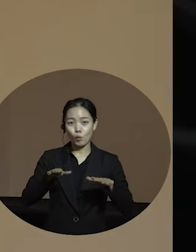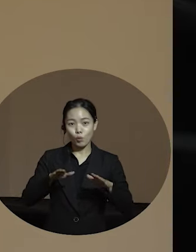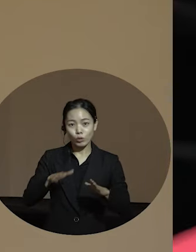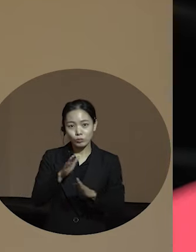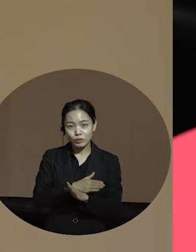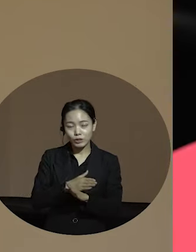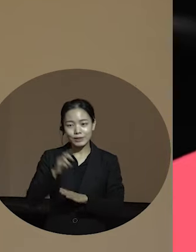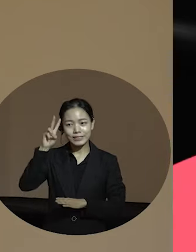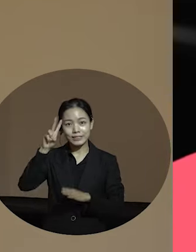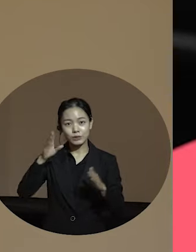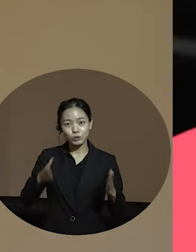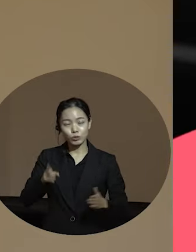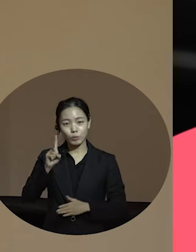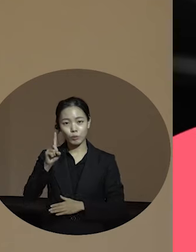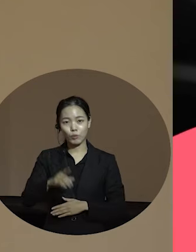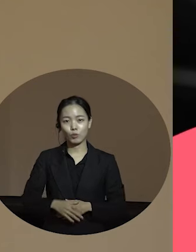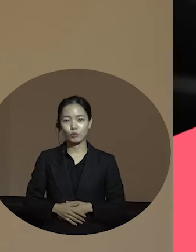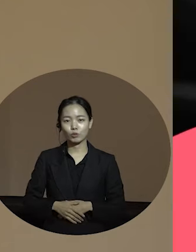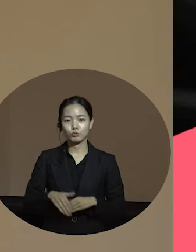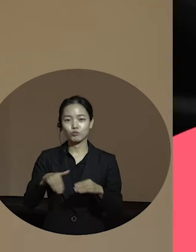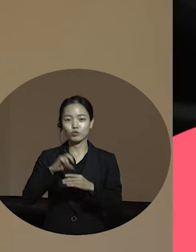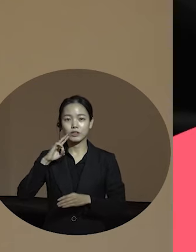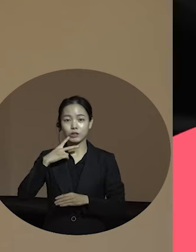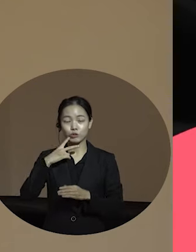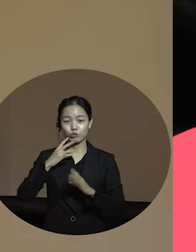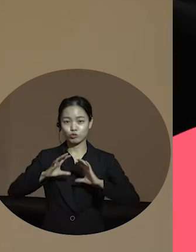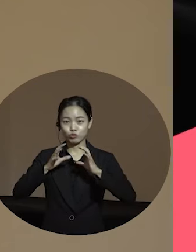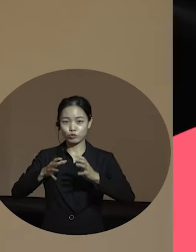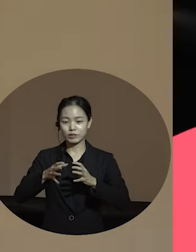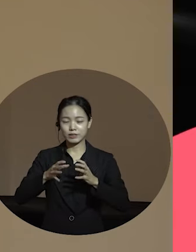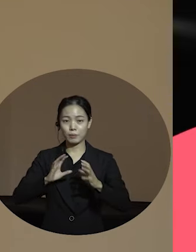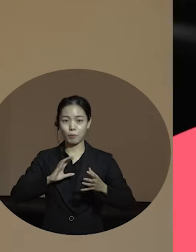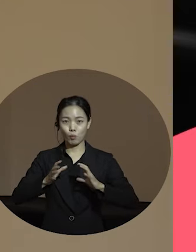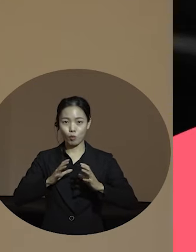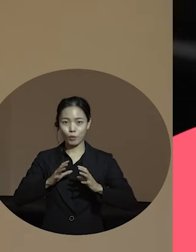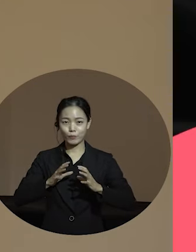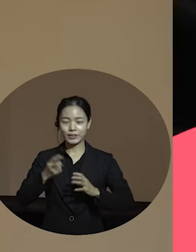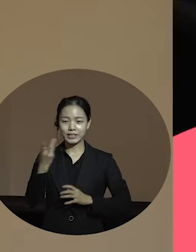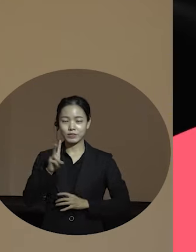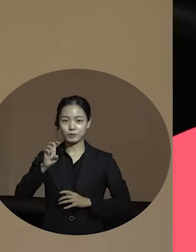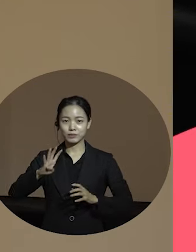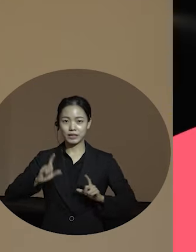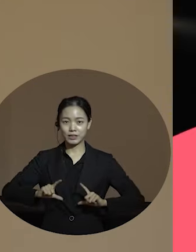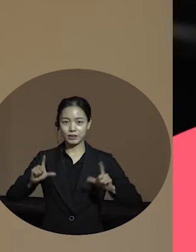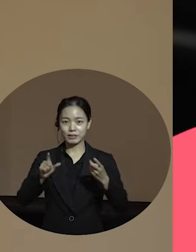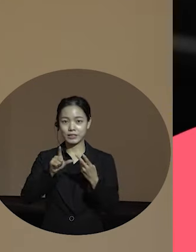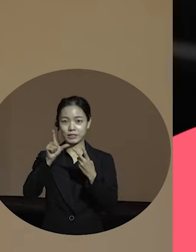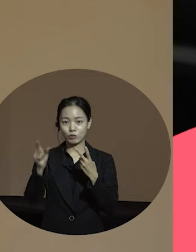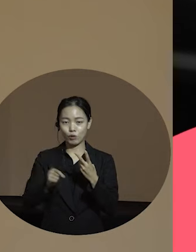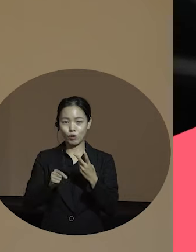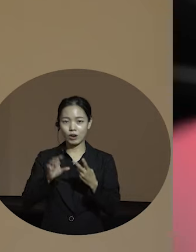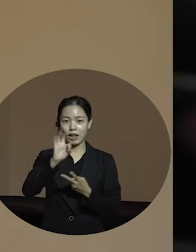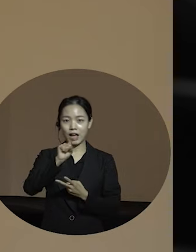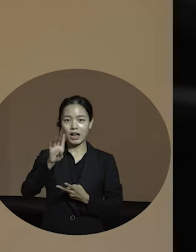양일간 개최되는 문화예술교육국제포럼은 2024년 2월 아부다비 유네스코